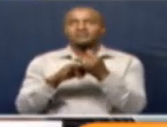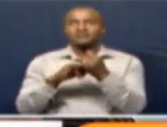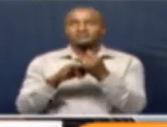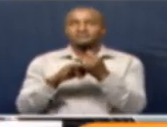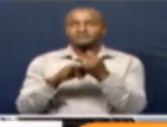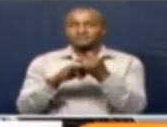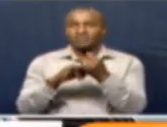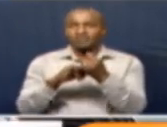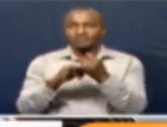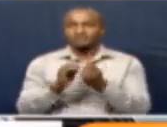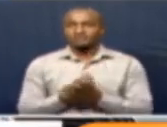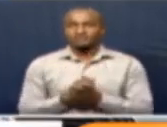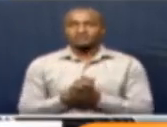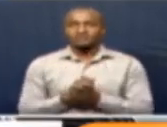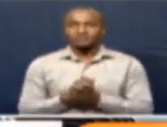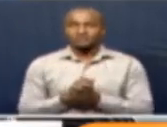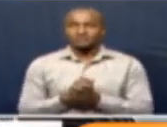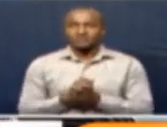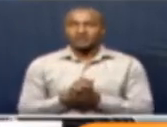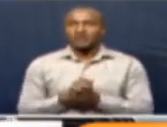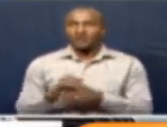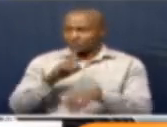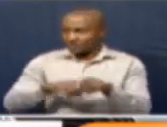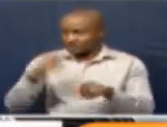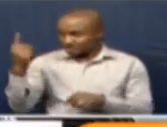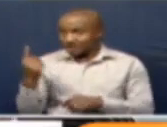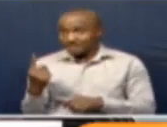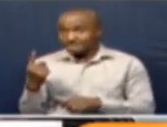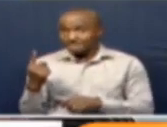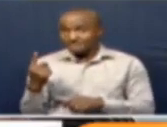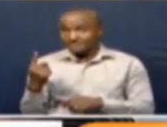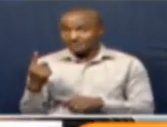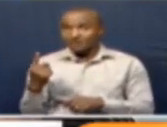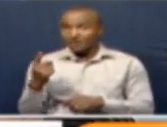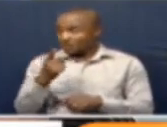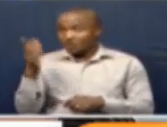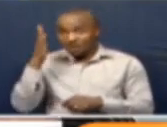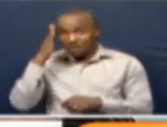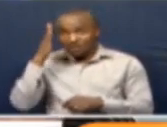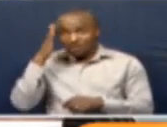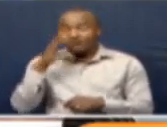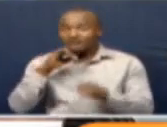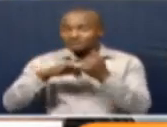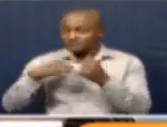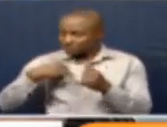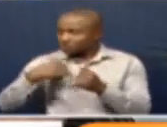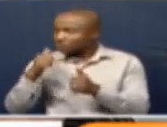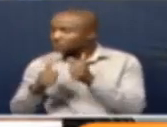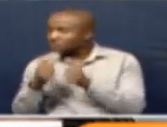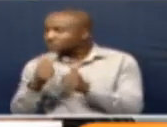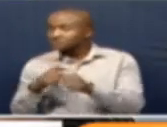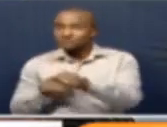huwa analaumiwa. Je, mlivyokuwa mmekuja hapa, kwa mfano, kila mtu anajua nguo ya mmeke aliyevaa kutoka asubuhi na socks